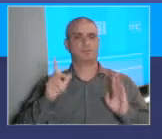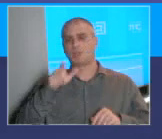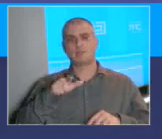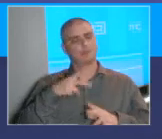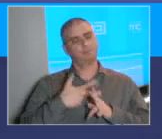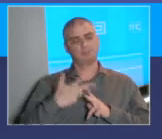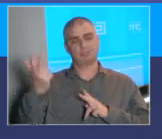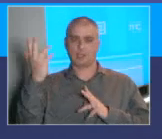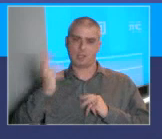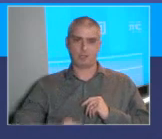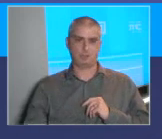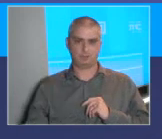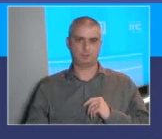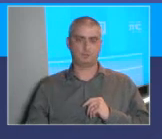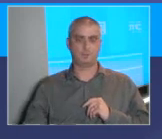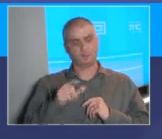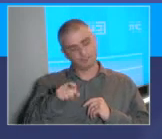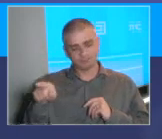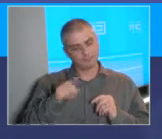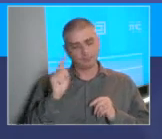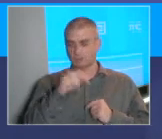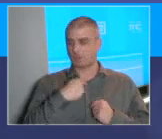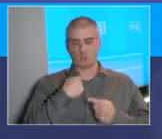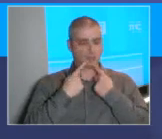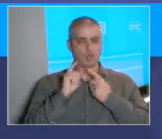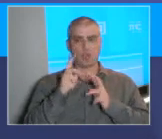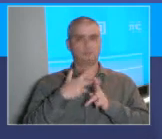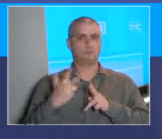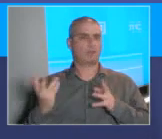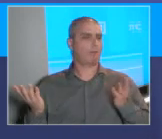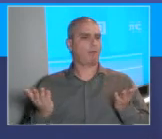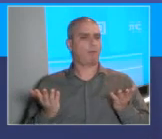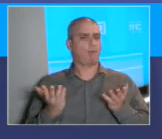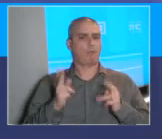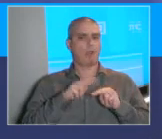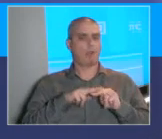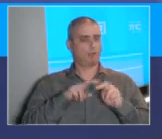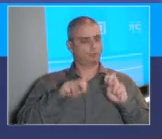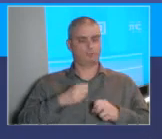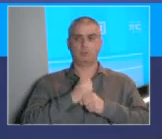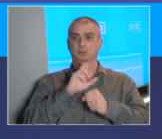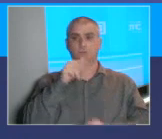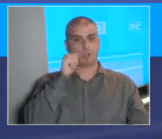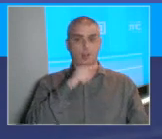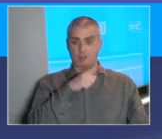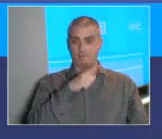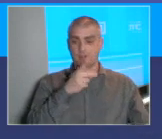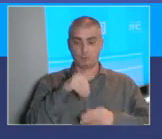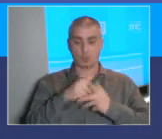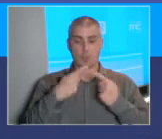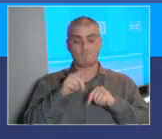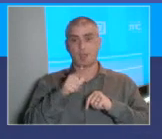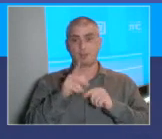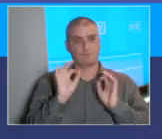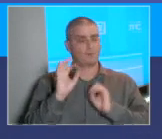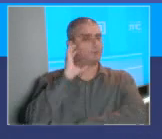יצא אצלנו זכאי, הבן אדם הזה והזה שיגיע אליי לדיון לא יצא זכאי. זאת אומרת, איך באמת אחר כך ישבו הנציגים של כחול לבן בוועדה,